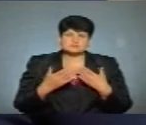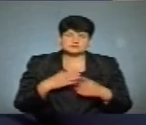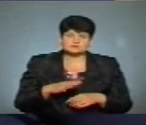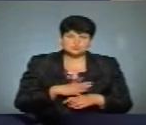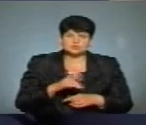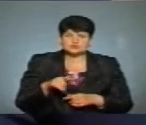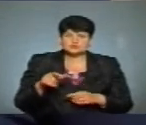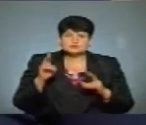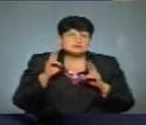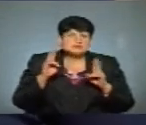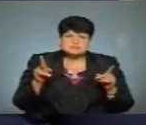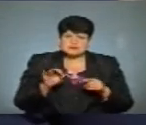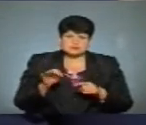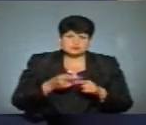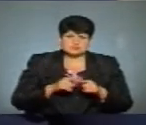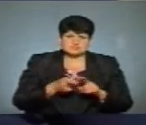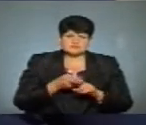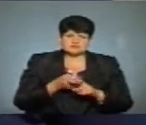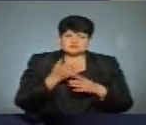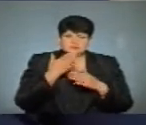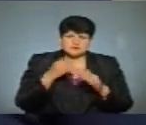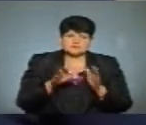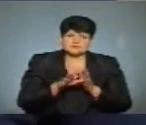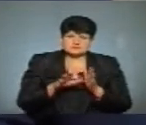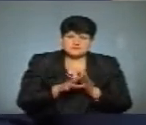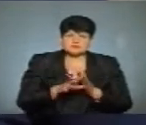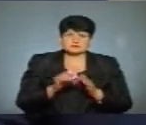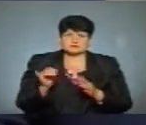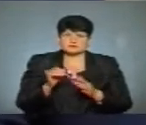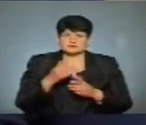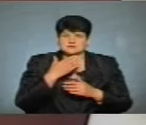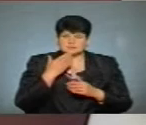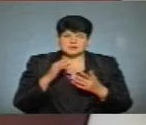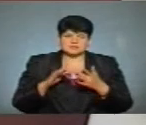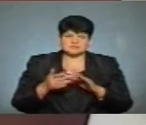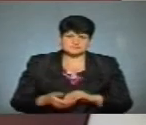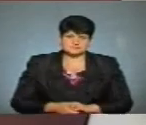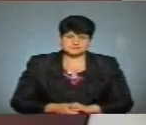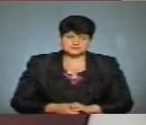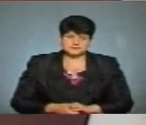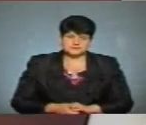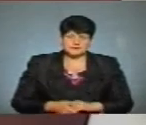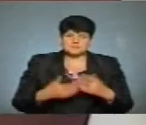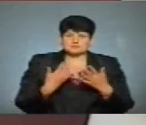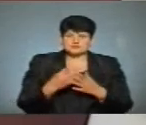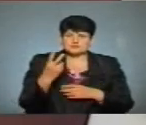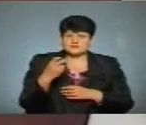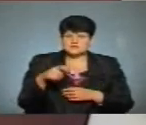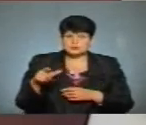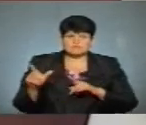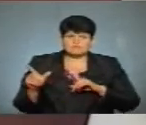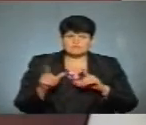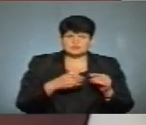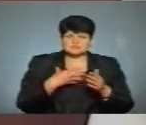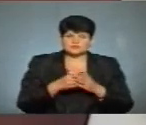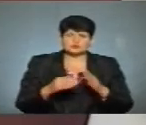люди не знали про це в зв'язку з відсутністю і світла в домівках, і відсутністю інтернету. Нагадаю, майже 200 людей виїхали зі